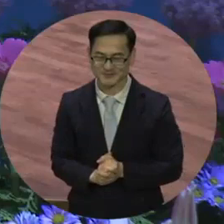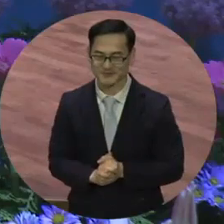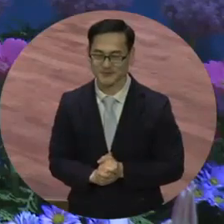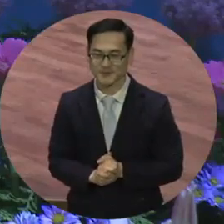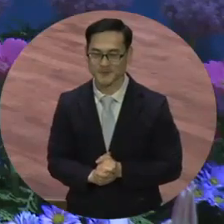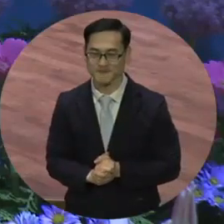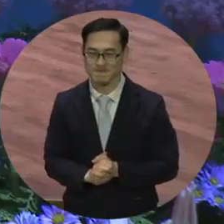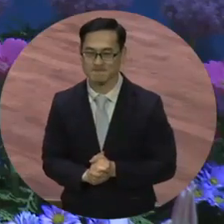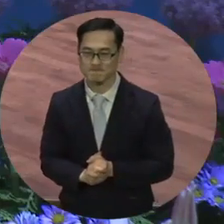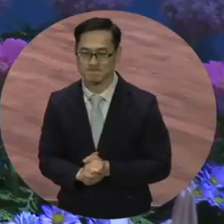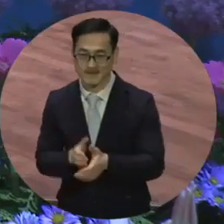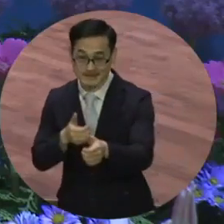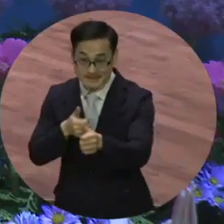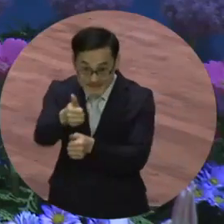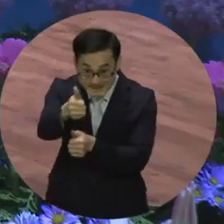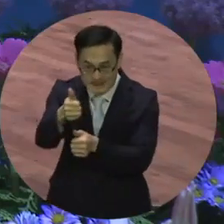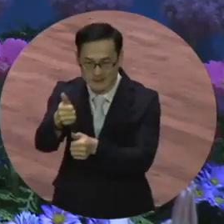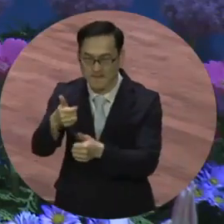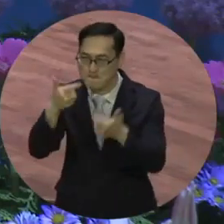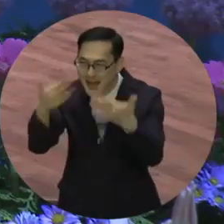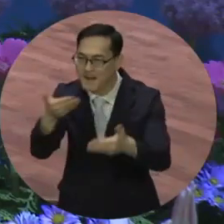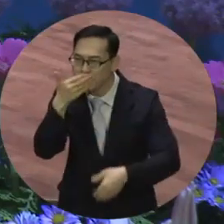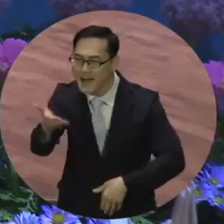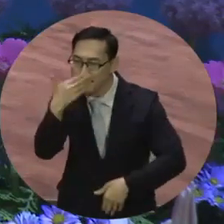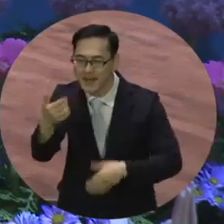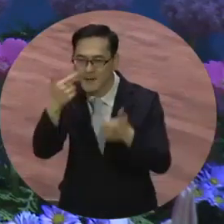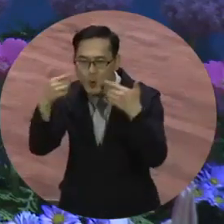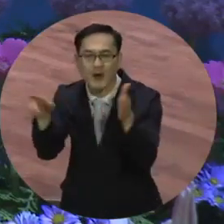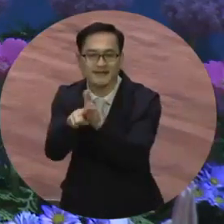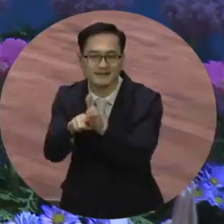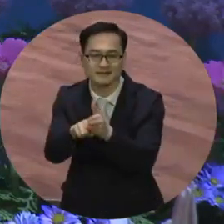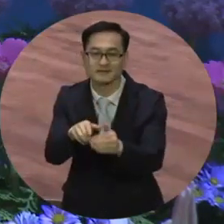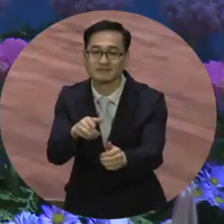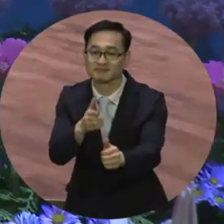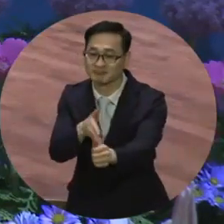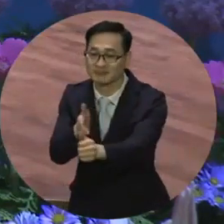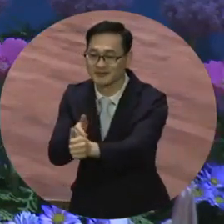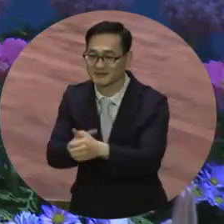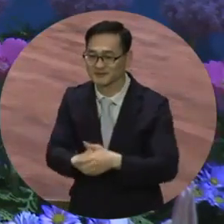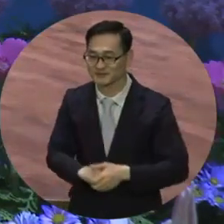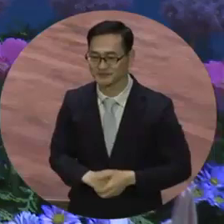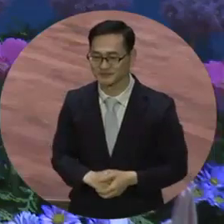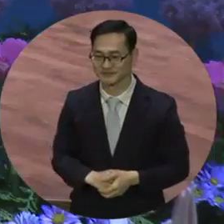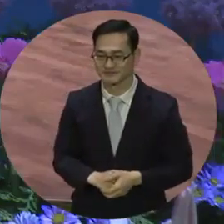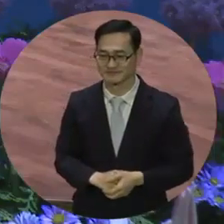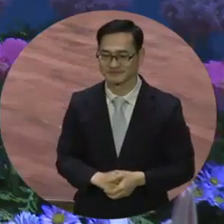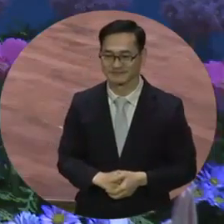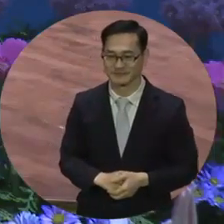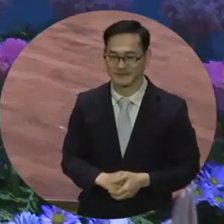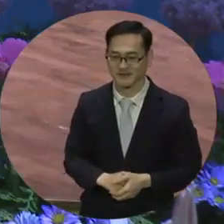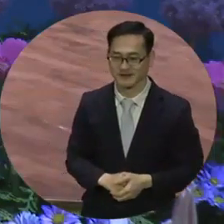승리의 확신 가지시기 바랍니다. 되어질 수밖에 없는 빅토리 비버 파이터,